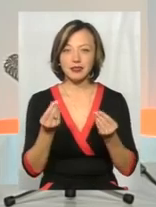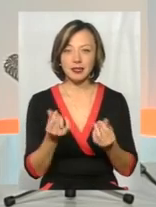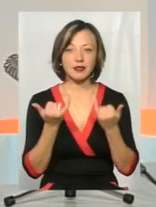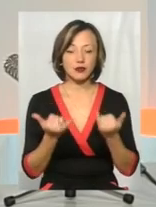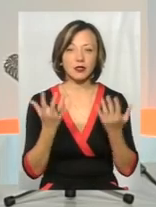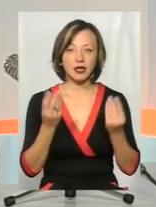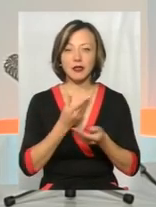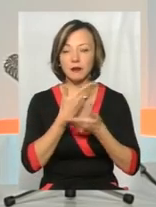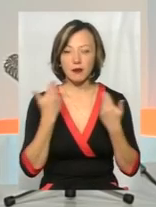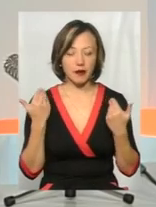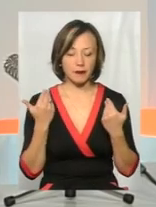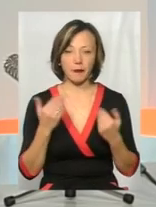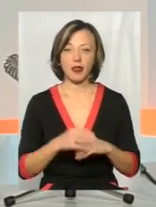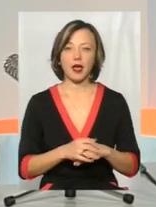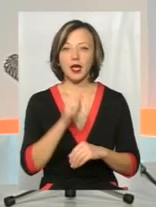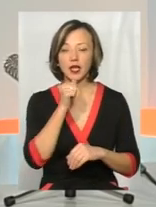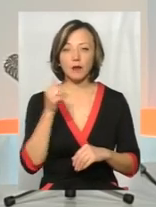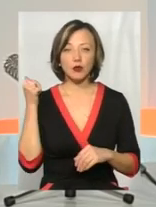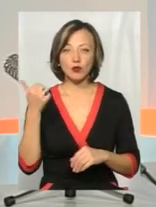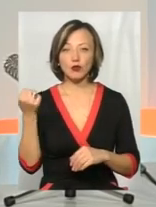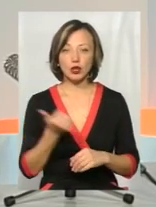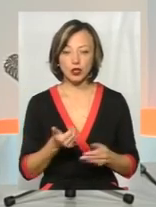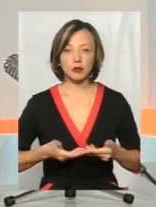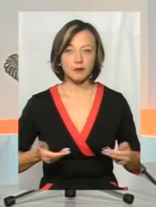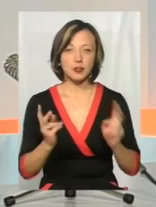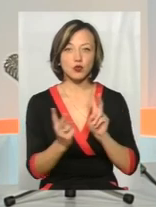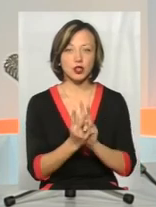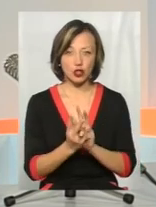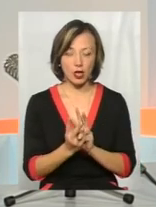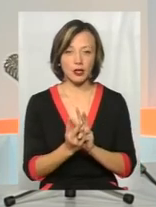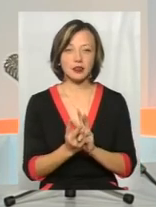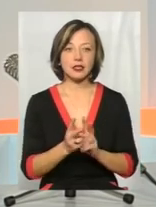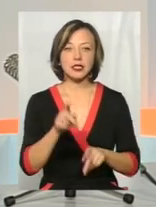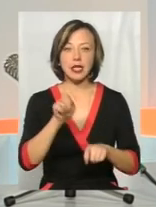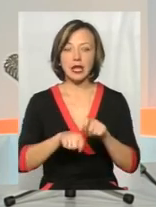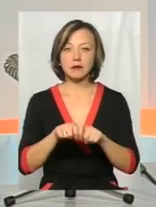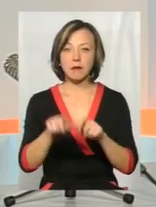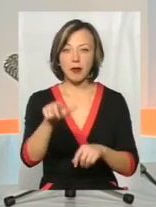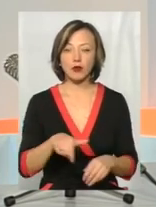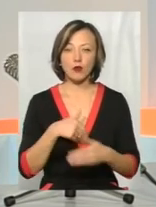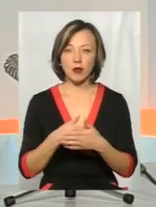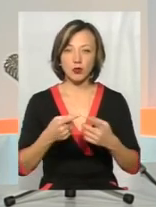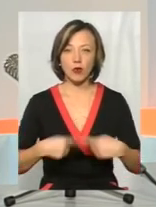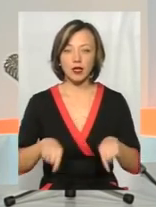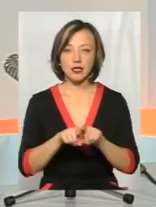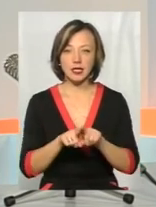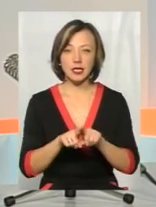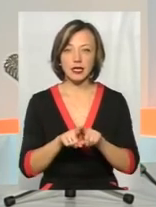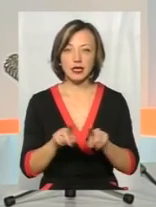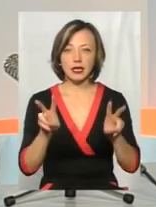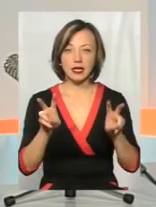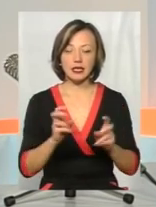немає. На минулому тижні ми зустрічалися з експертом громадської організації